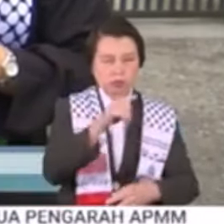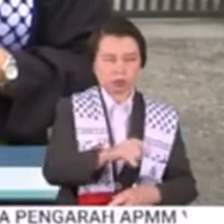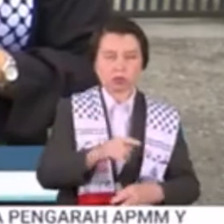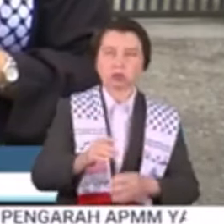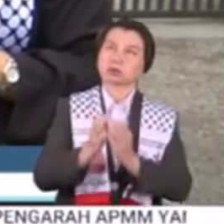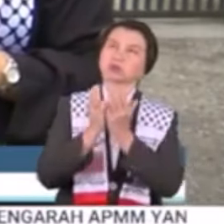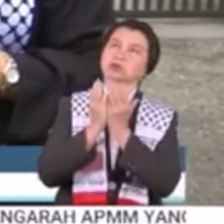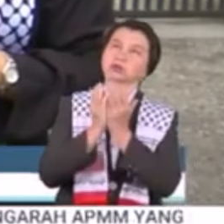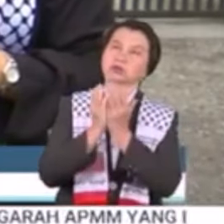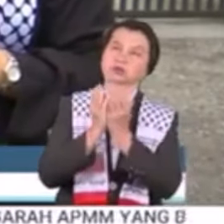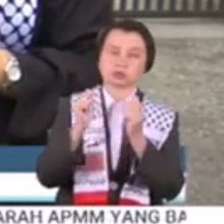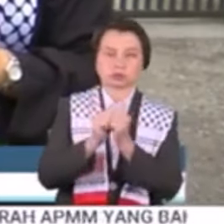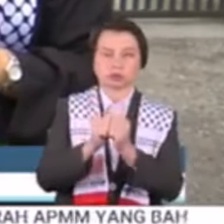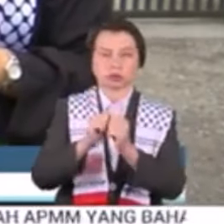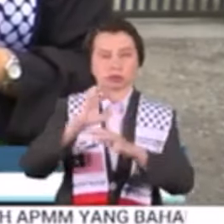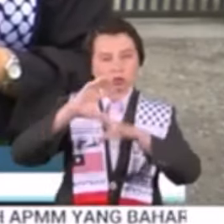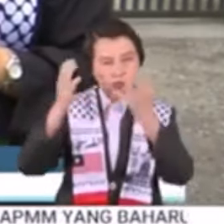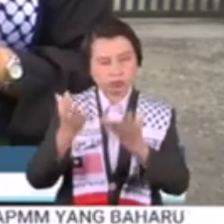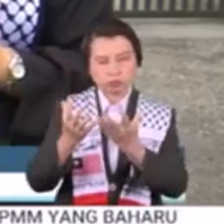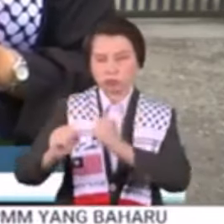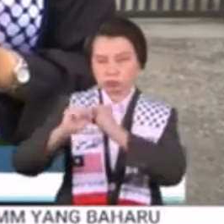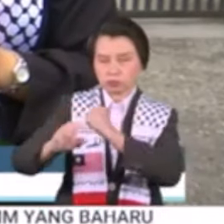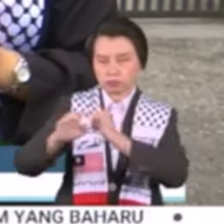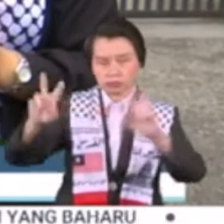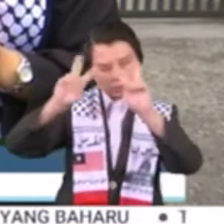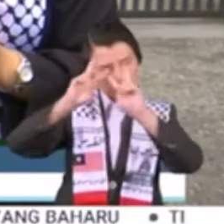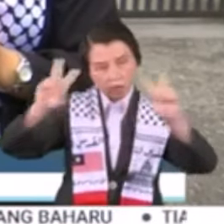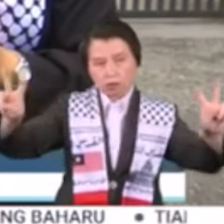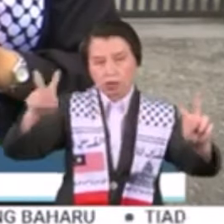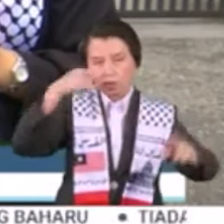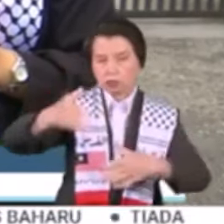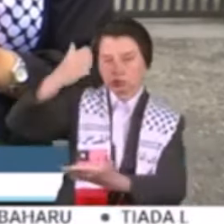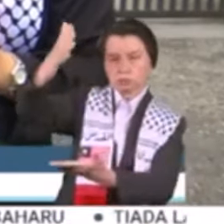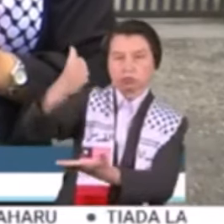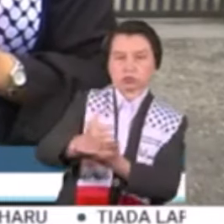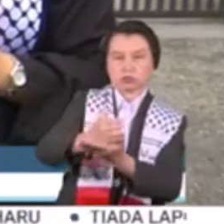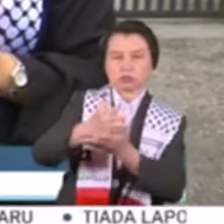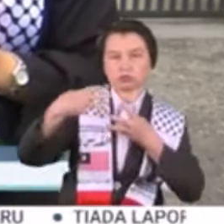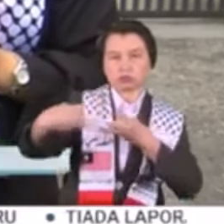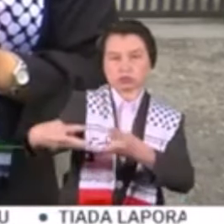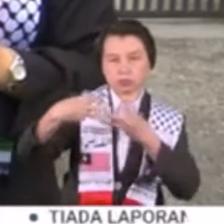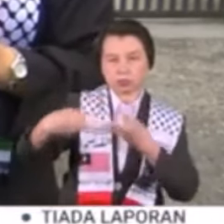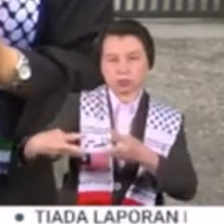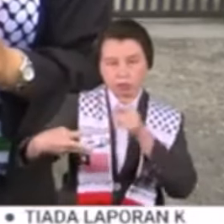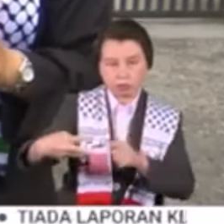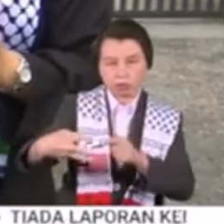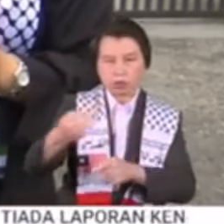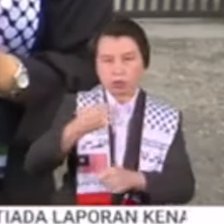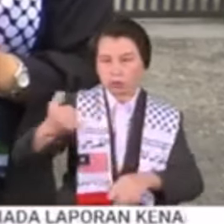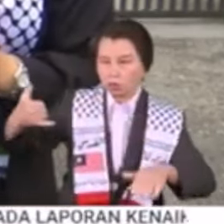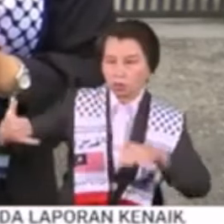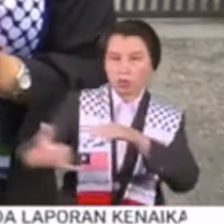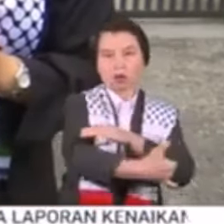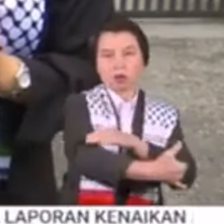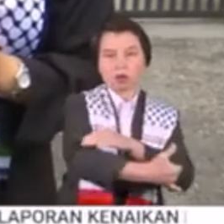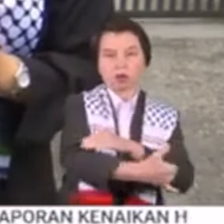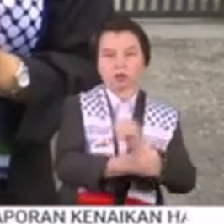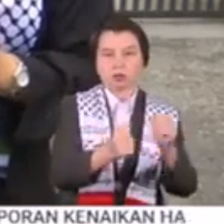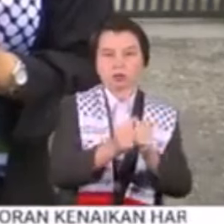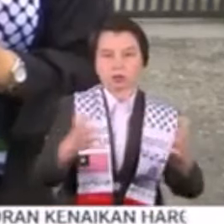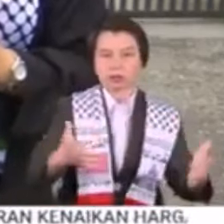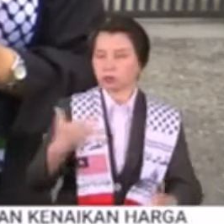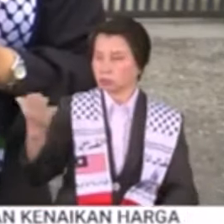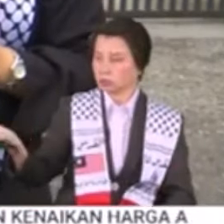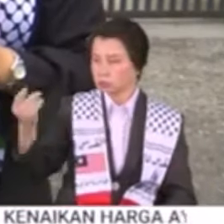kepada seluruh dunia untuk mempromosikan keamanan bagi menghentikan peperangan ini dan juga pencerobohan tanpa pertumpahan